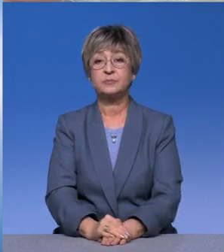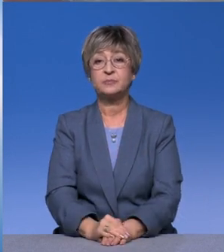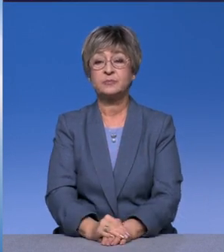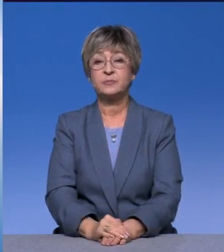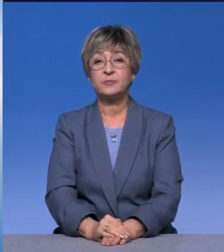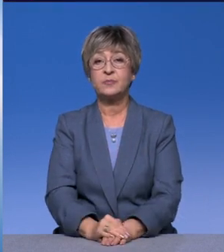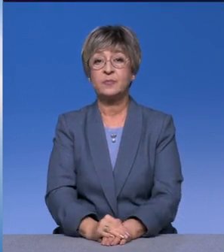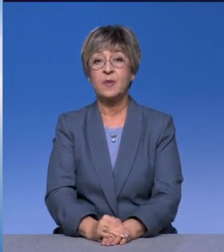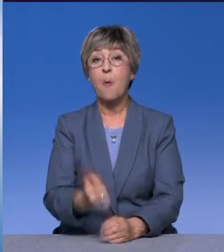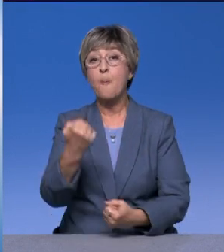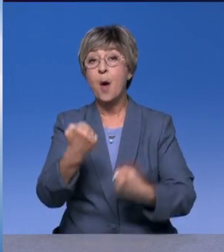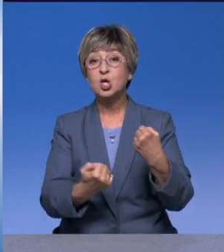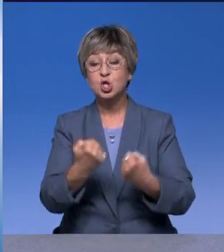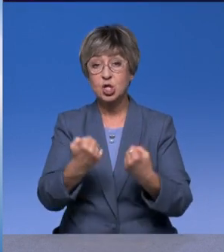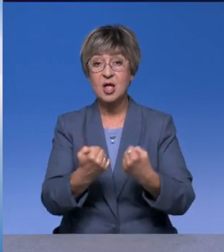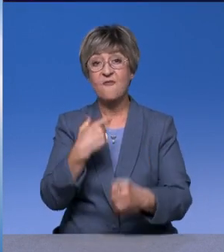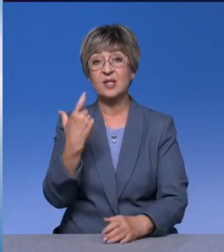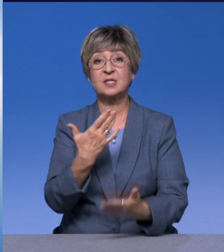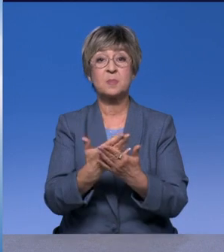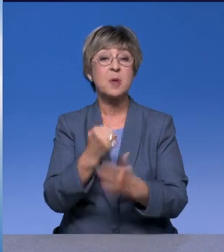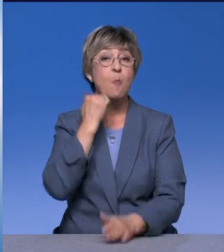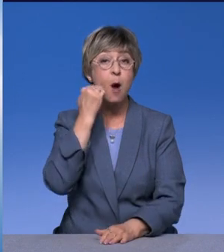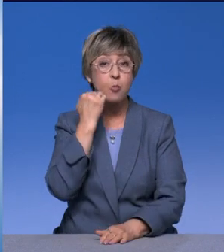машиной владеет, ну, допустим, бабушка.